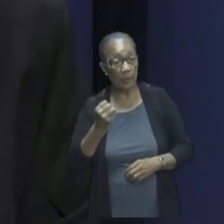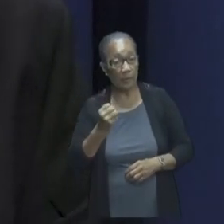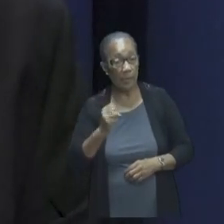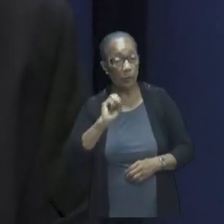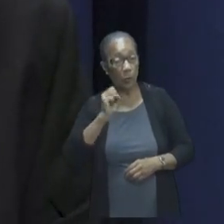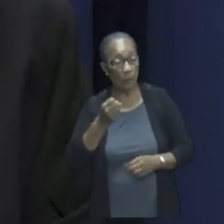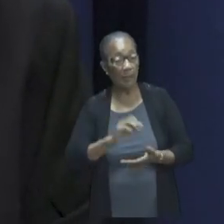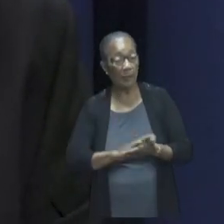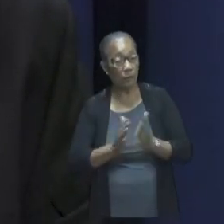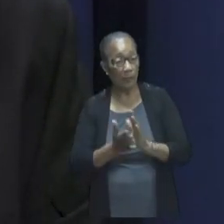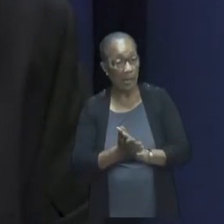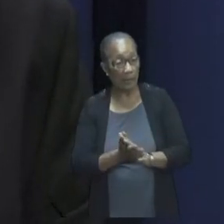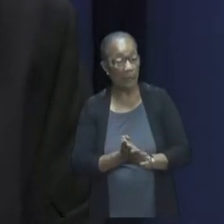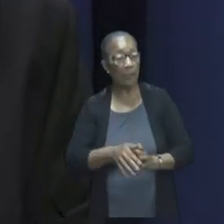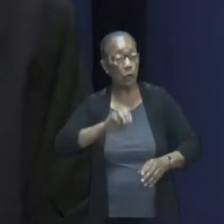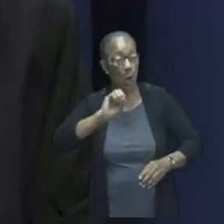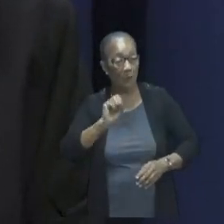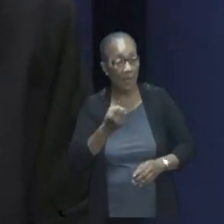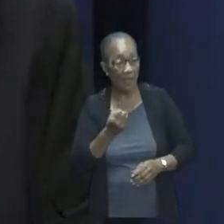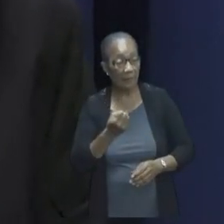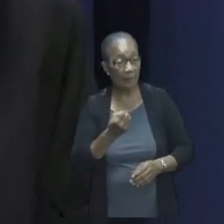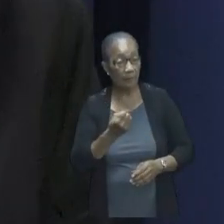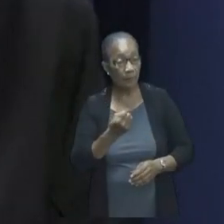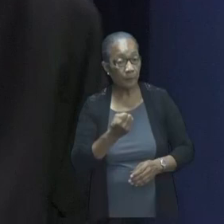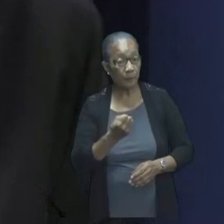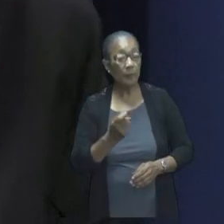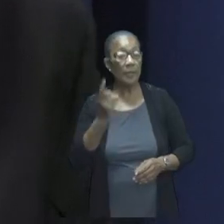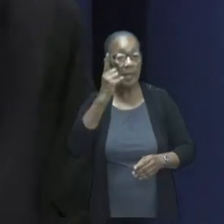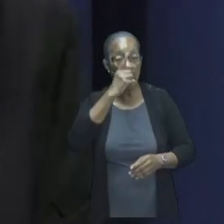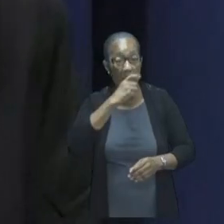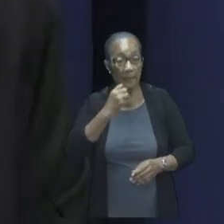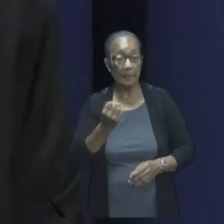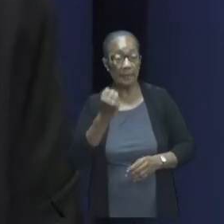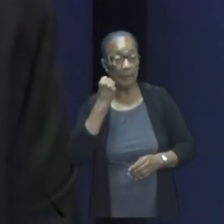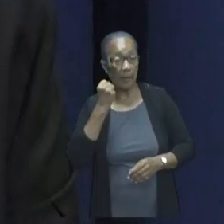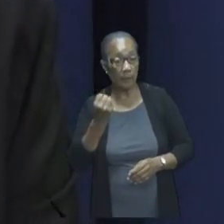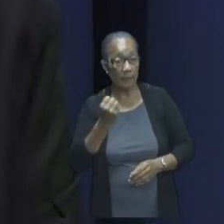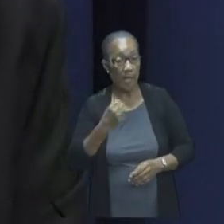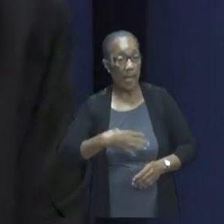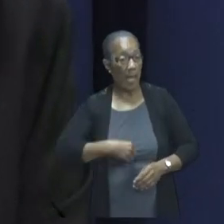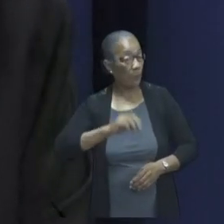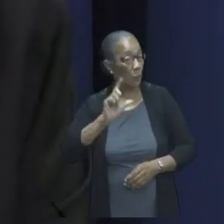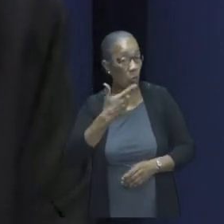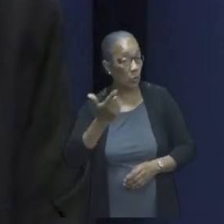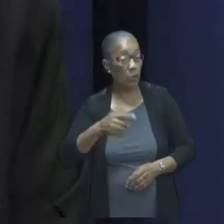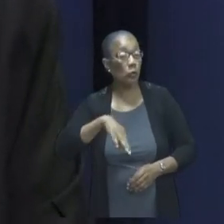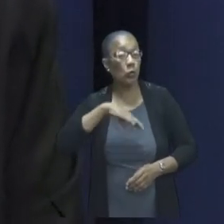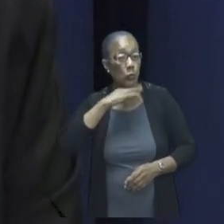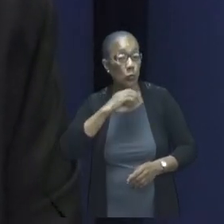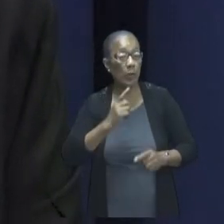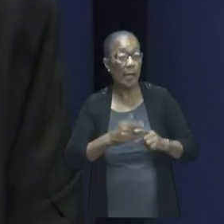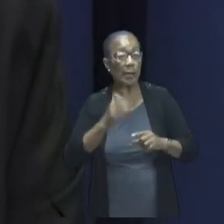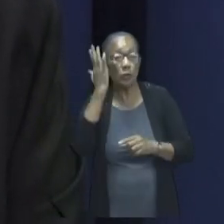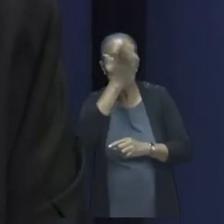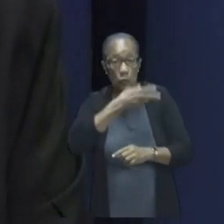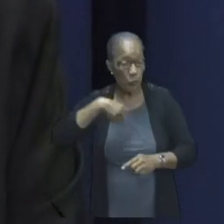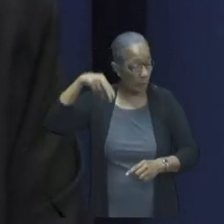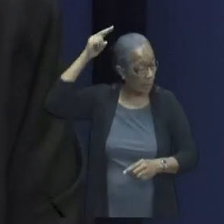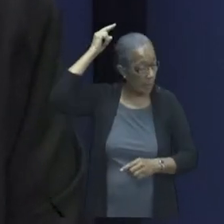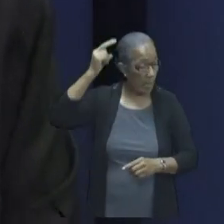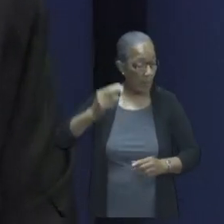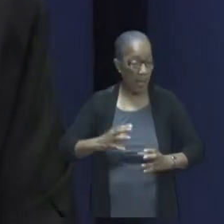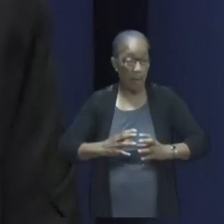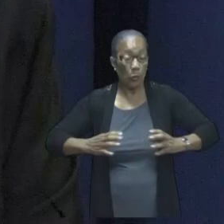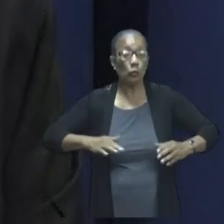over omdat wanneer je de capacité nog niet voldoende heb en suriname heeft de groot grondgebied